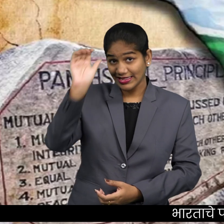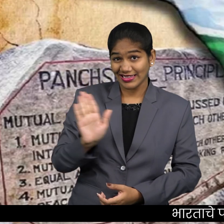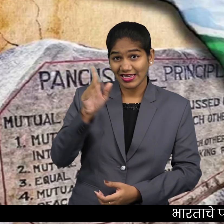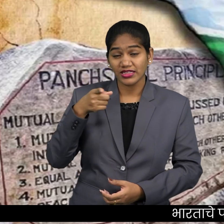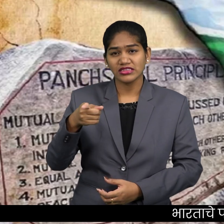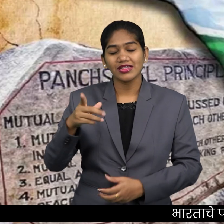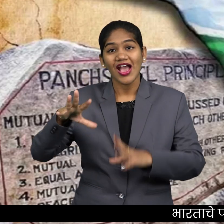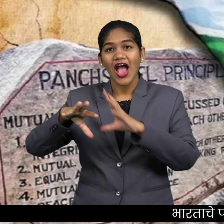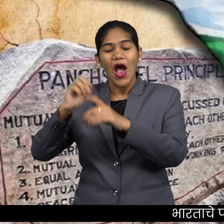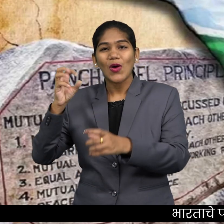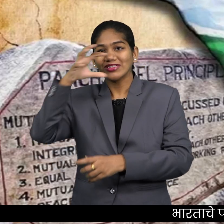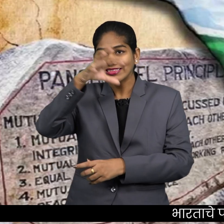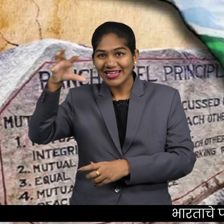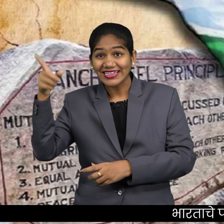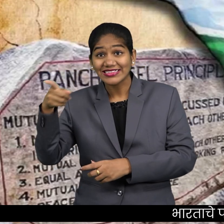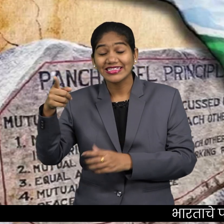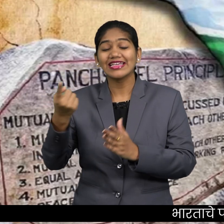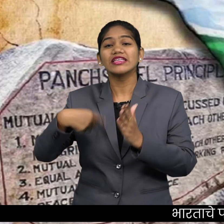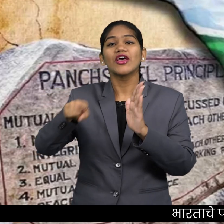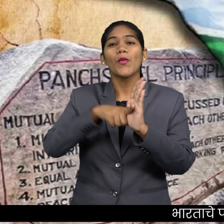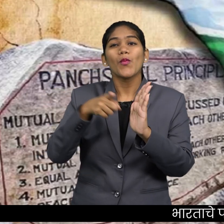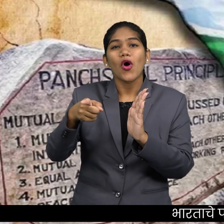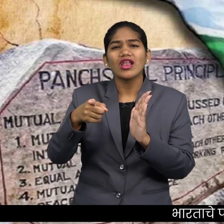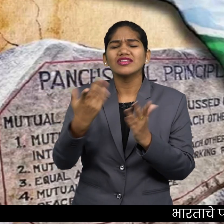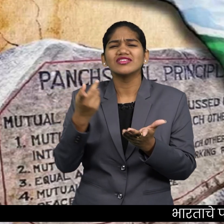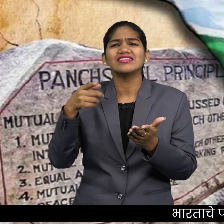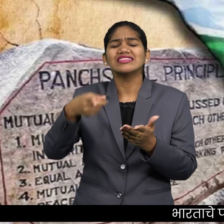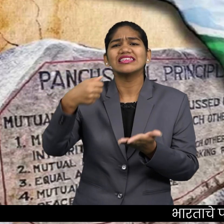भारताचे परराष्ट्र धोरण शांतता